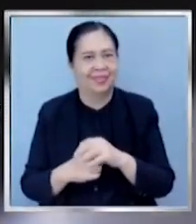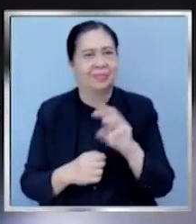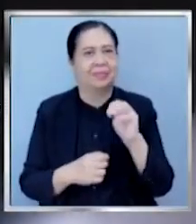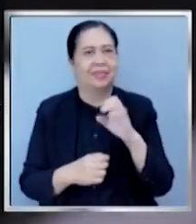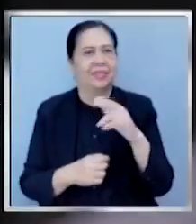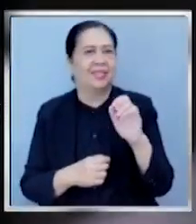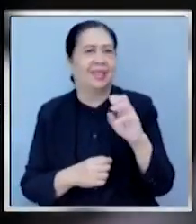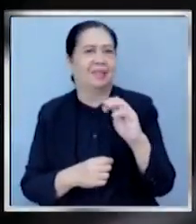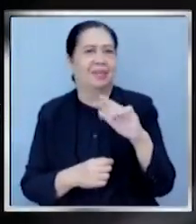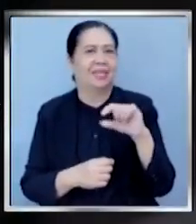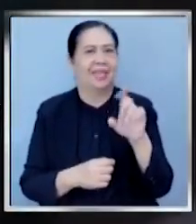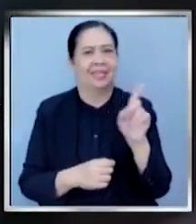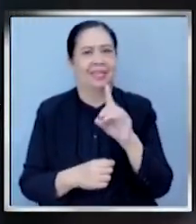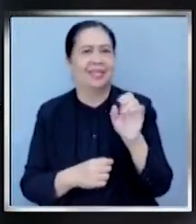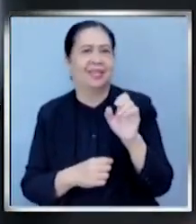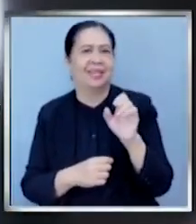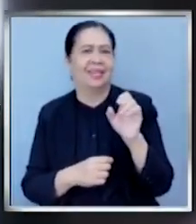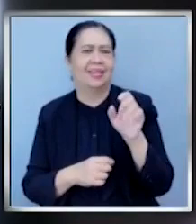D,